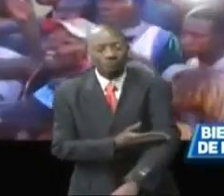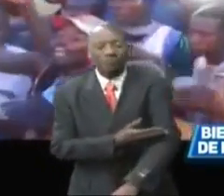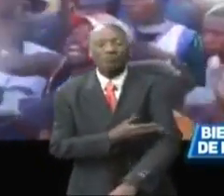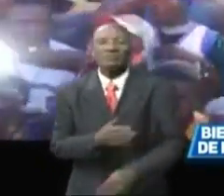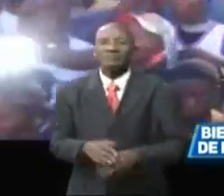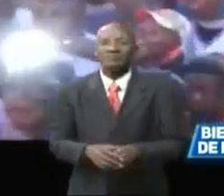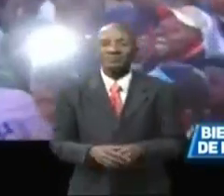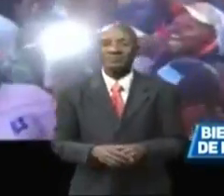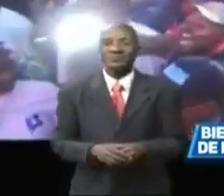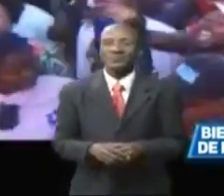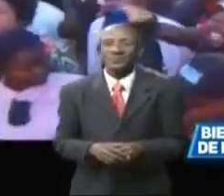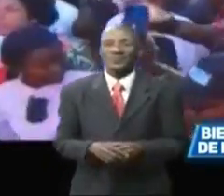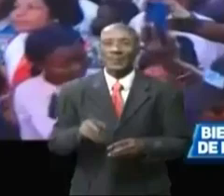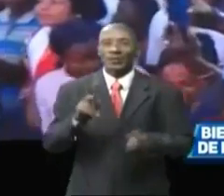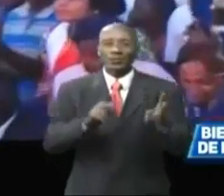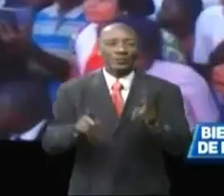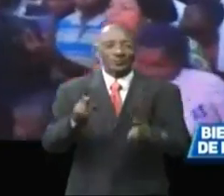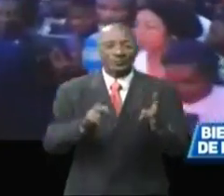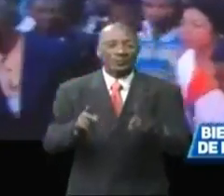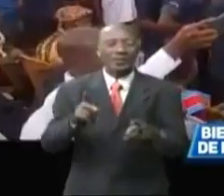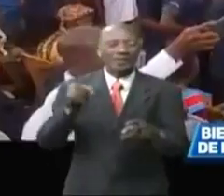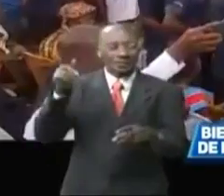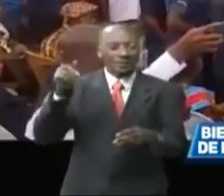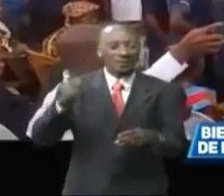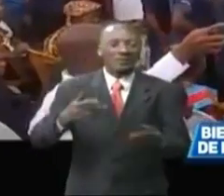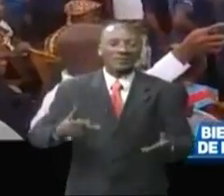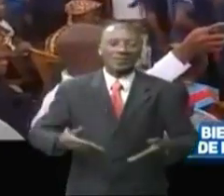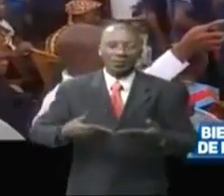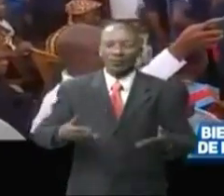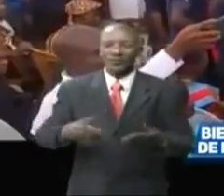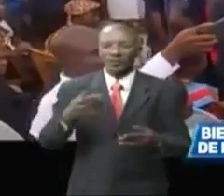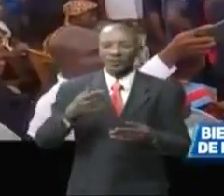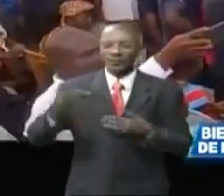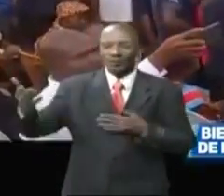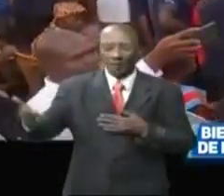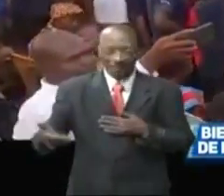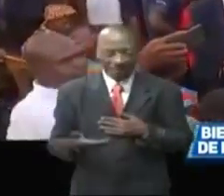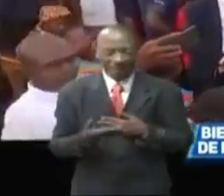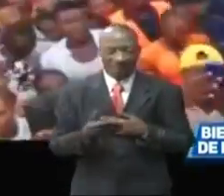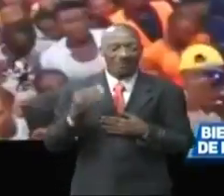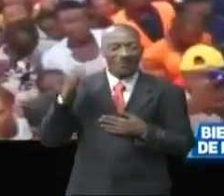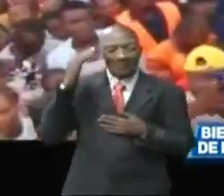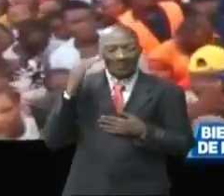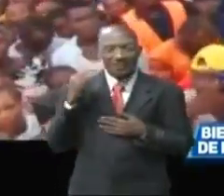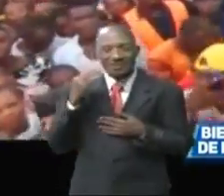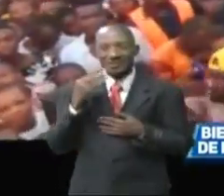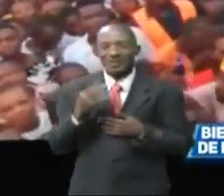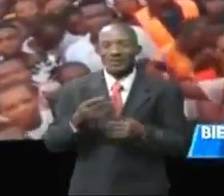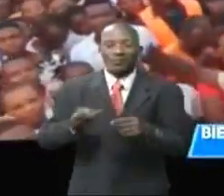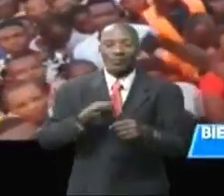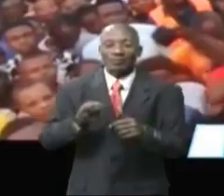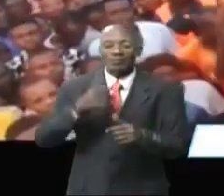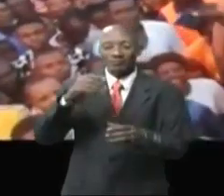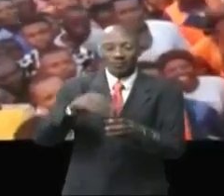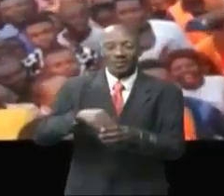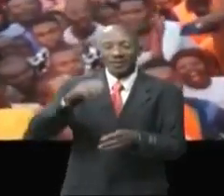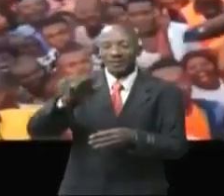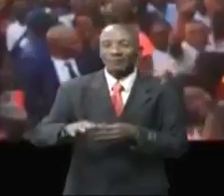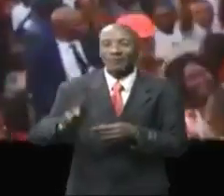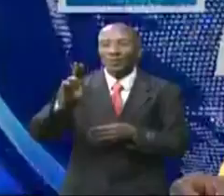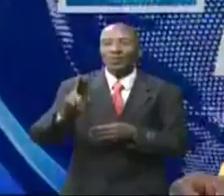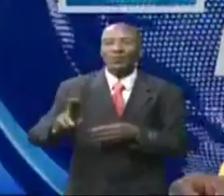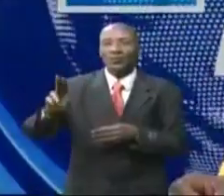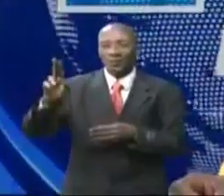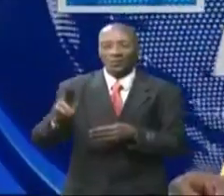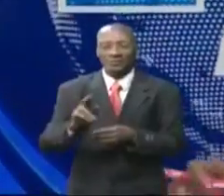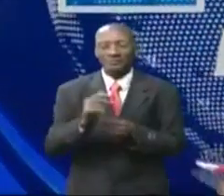le VPM Jean-Pierre Liaou va atterrir le mardi 19 septembre 2023 à Kisangani pour poursuivre sa mission officielle.